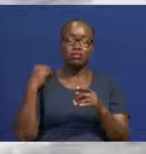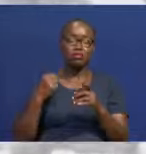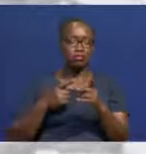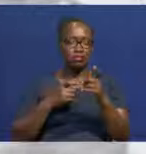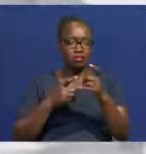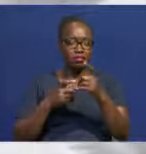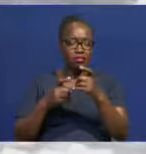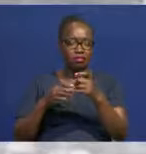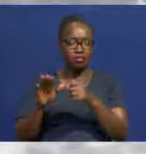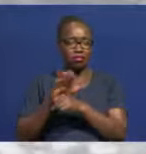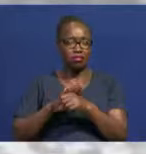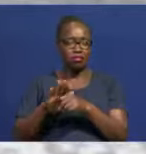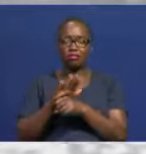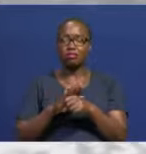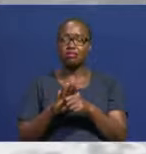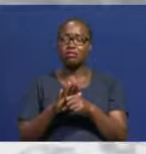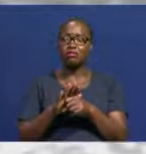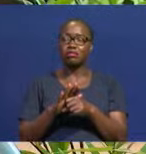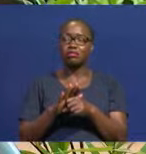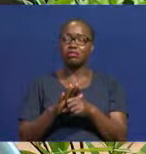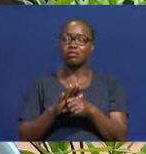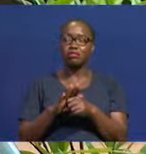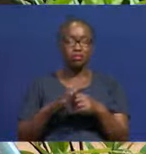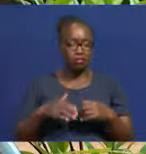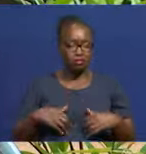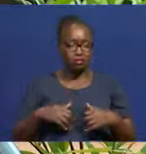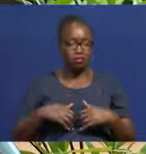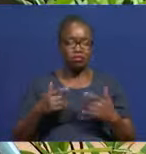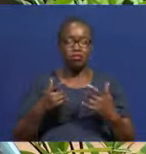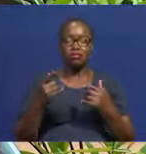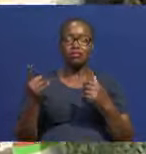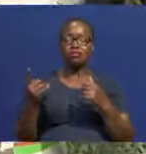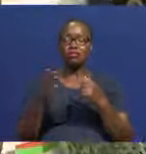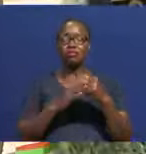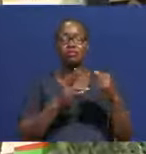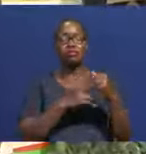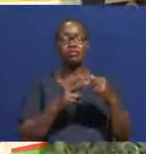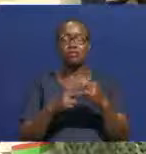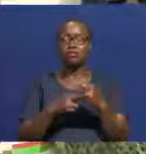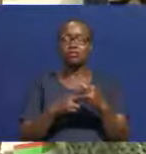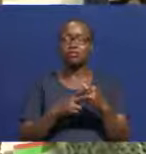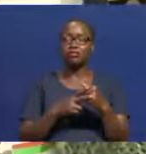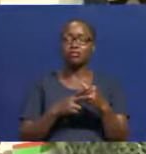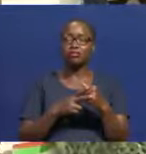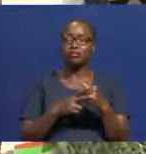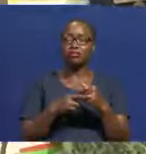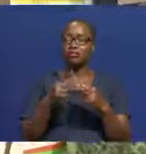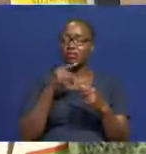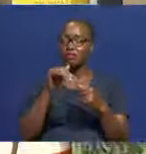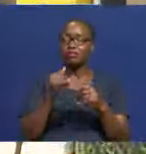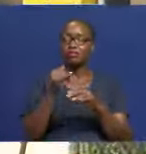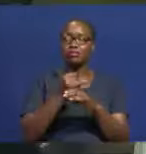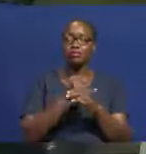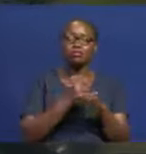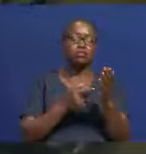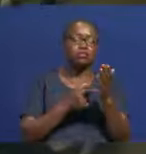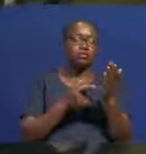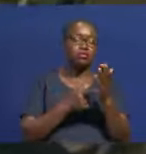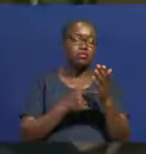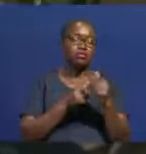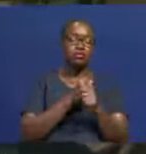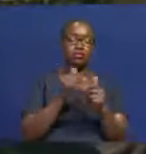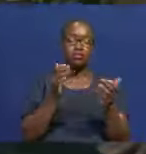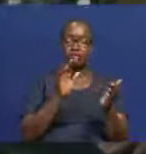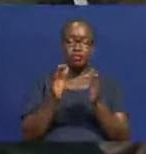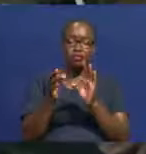kama nyuki. Ni Mandera kule, mwaka 77. Chengo notes the improvement of technology and